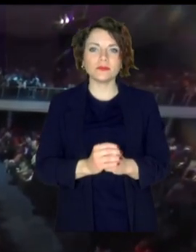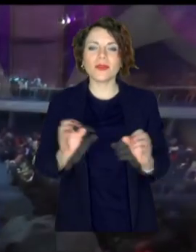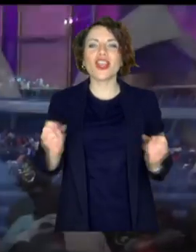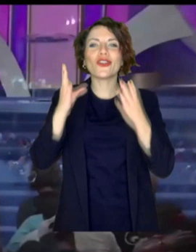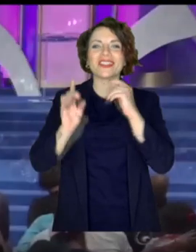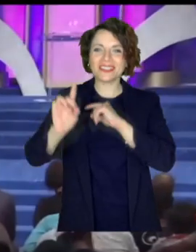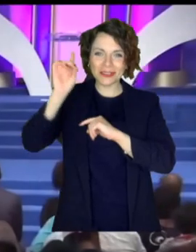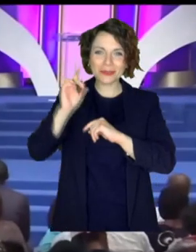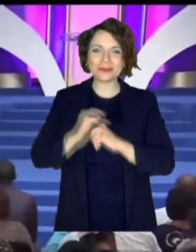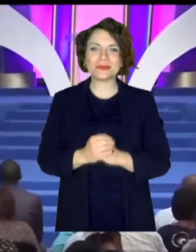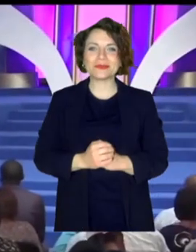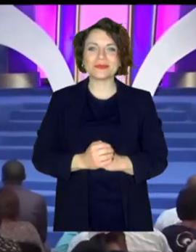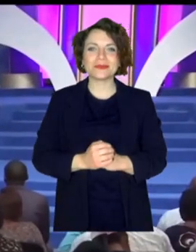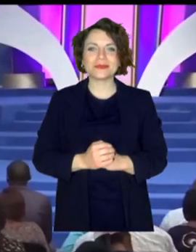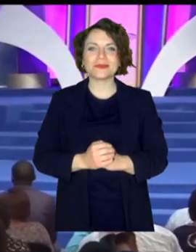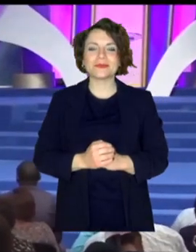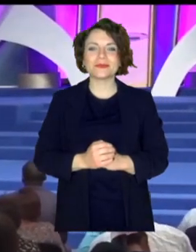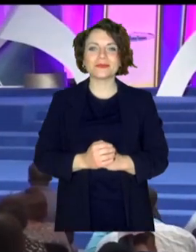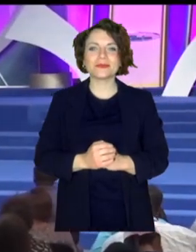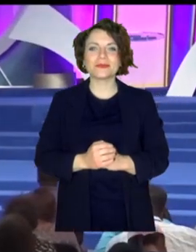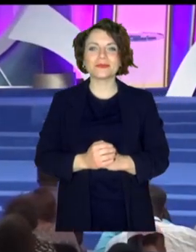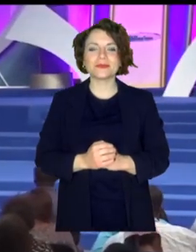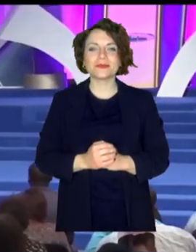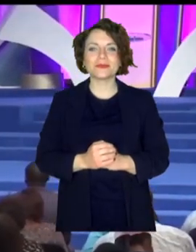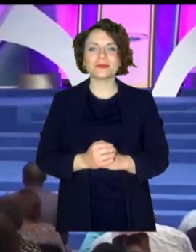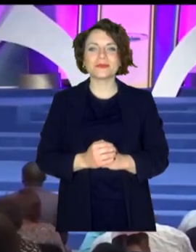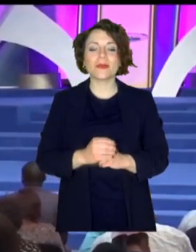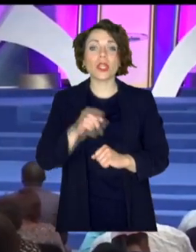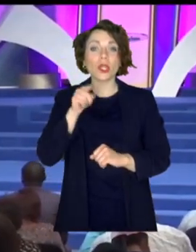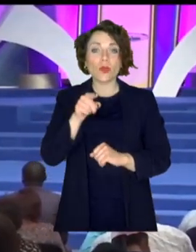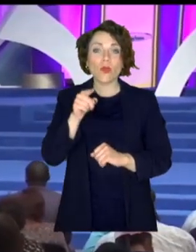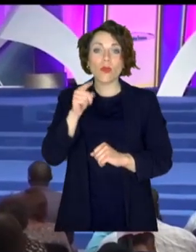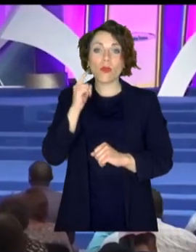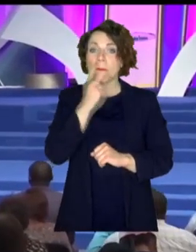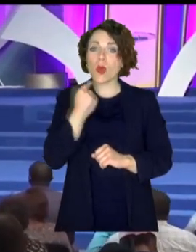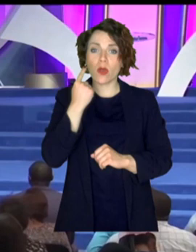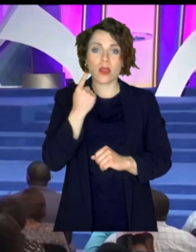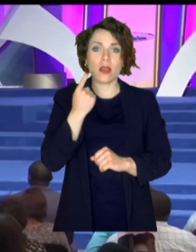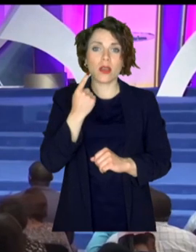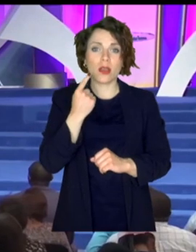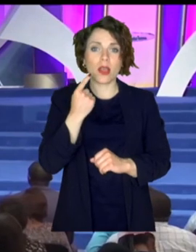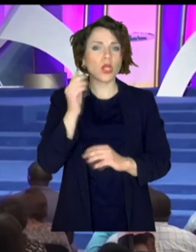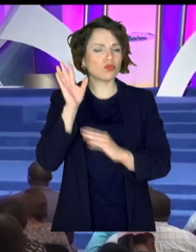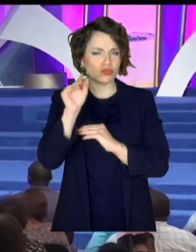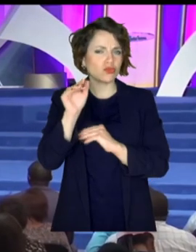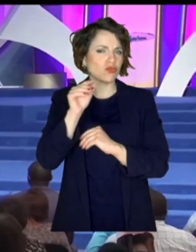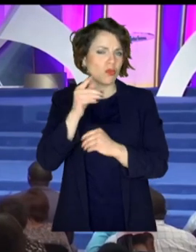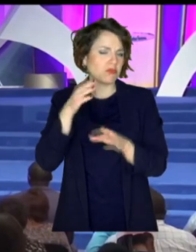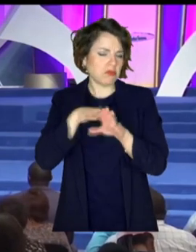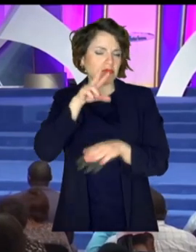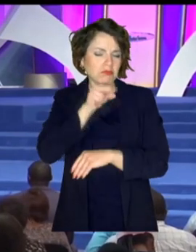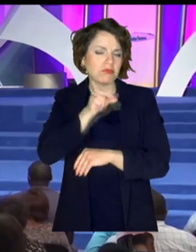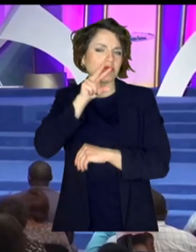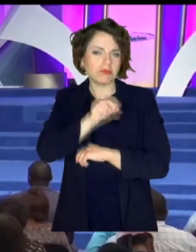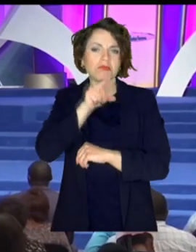Gloria a Dio. Ora, usi la bocca tutti i giorni. Questa bocca